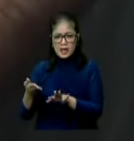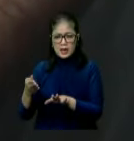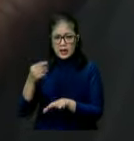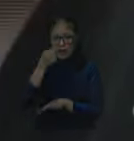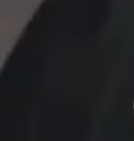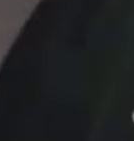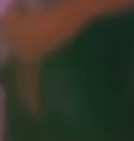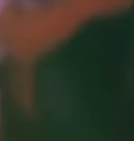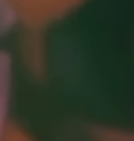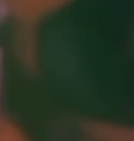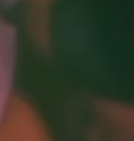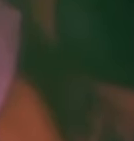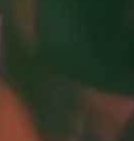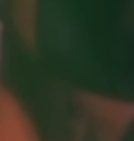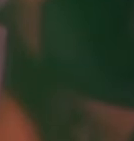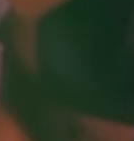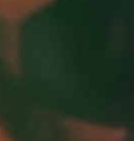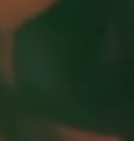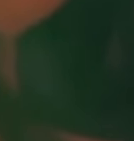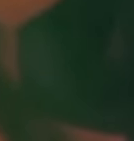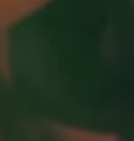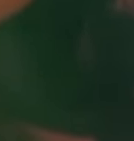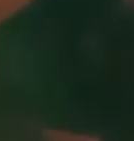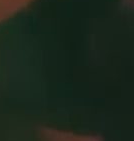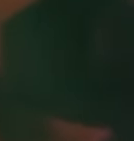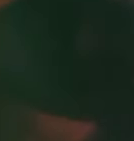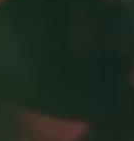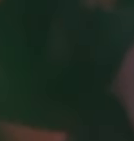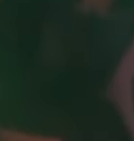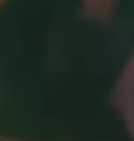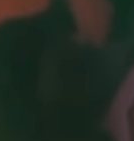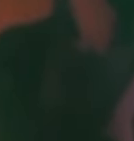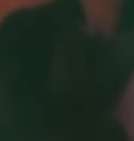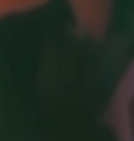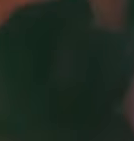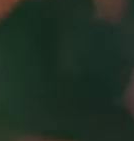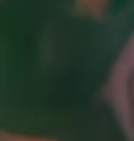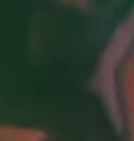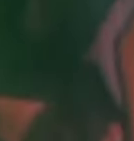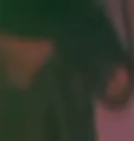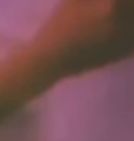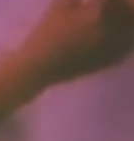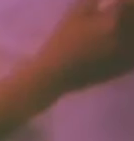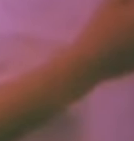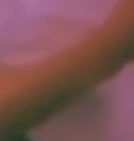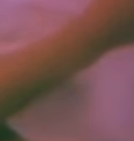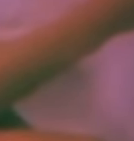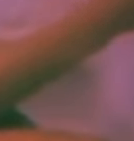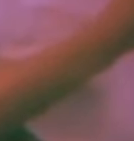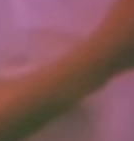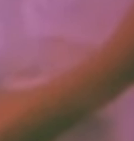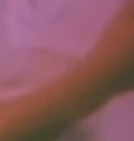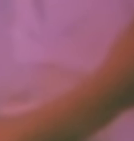pemuda 24 tahun ini bersama rekannya mengantar logistik pemilu dari TPS 66 Kebon Kacang menuju tempat penyimpanan